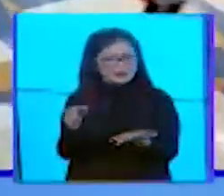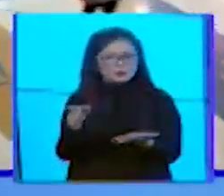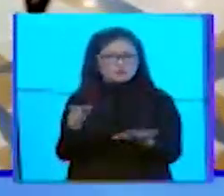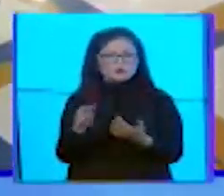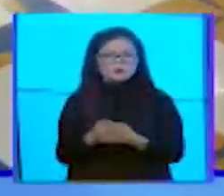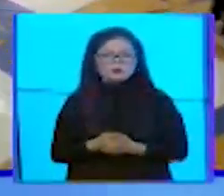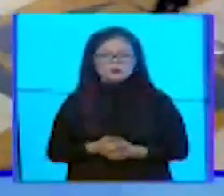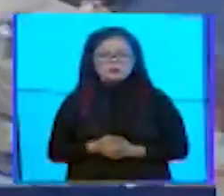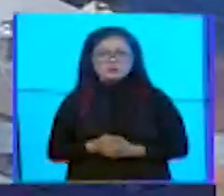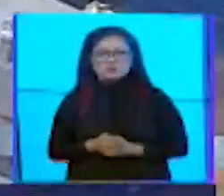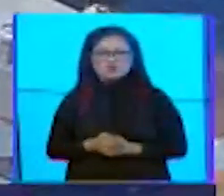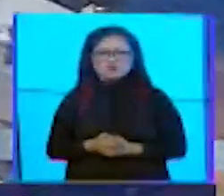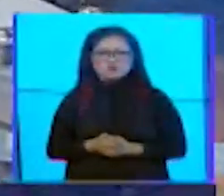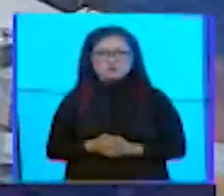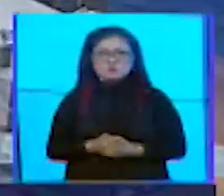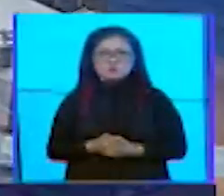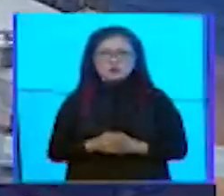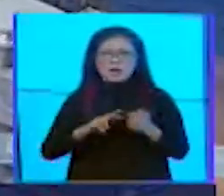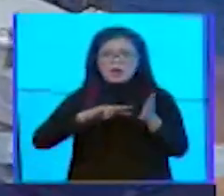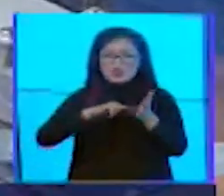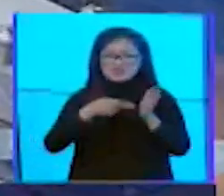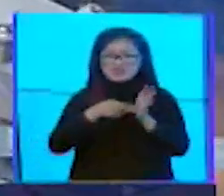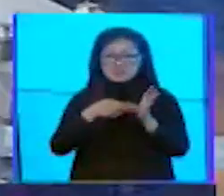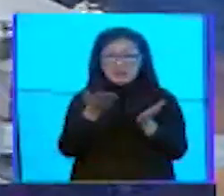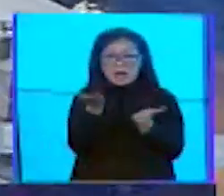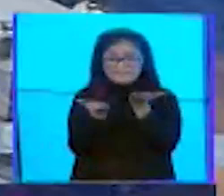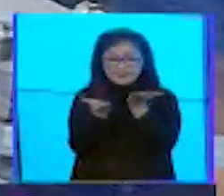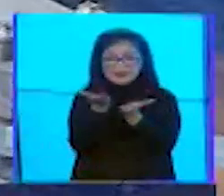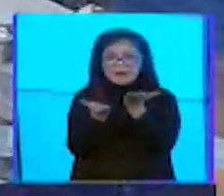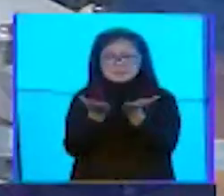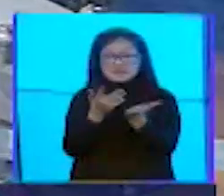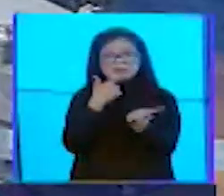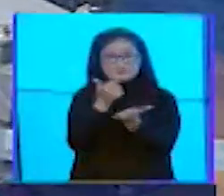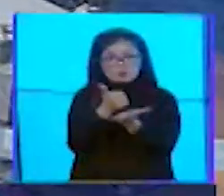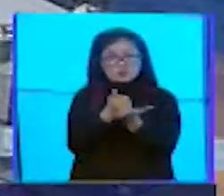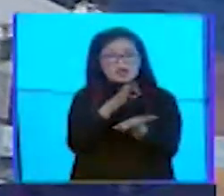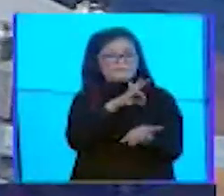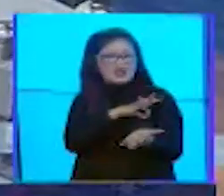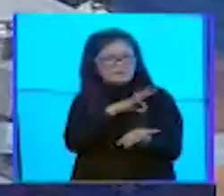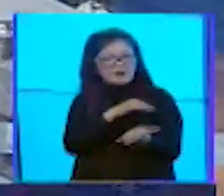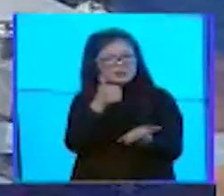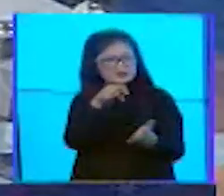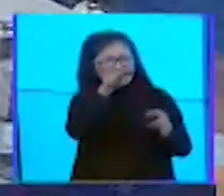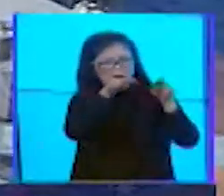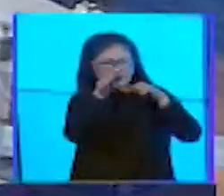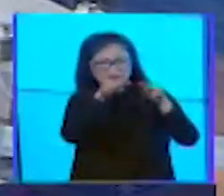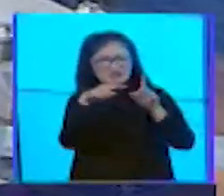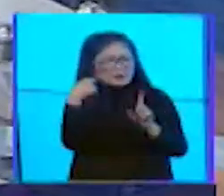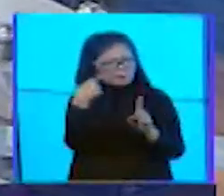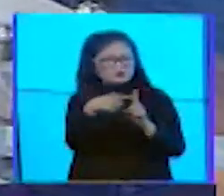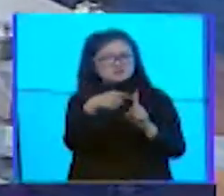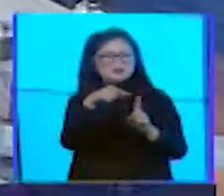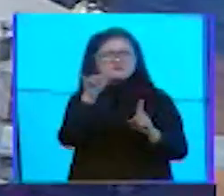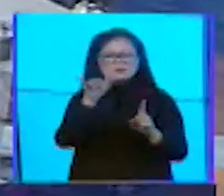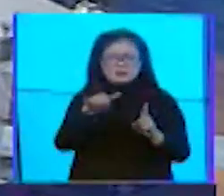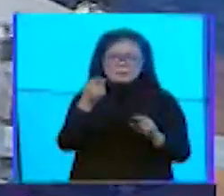ini merupakan added value ya, nilai tambah bagi screening proses yang telah diterapkan di pusat perbelanjaan atau mal. Nah, sejauh ini apakah ada